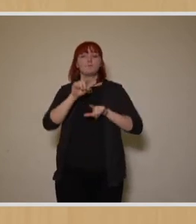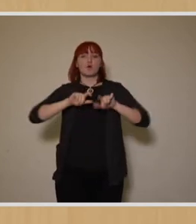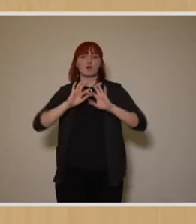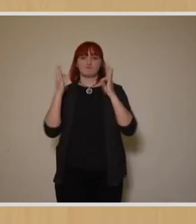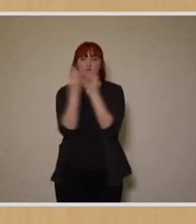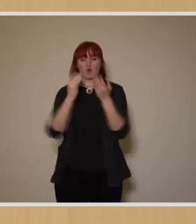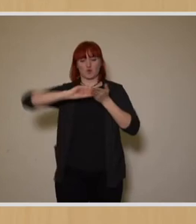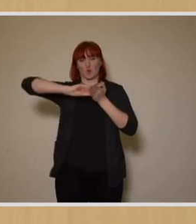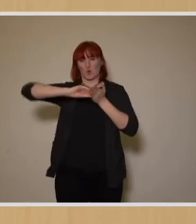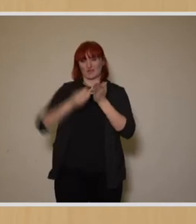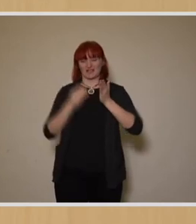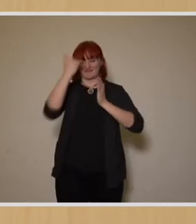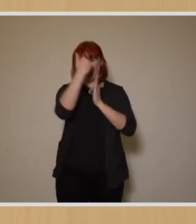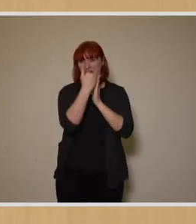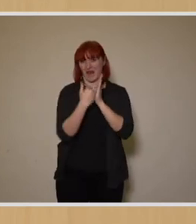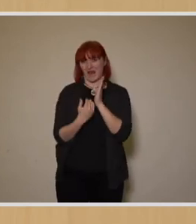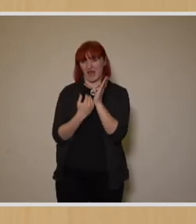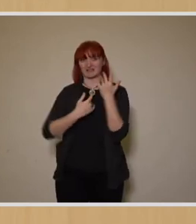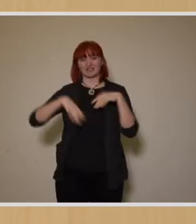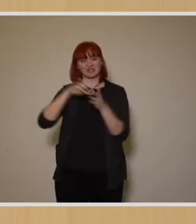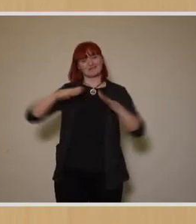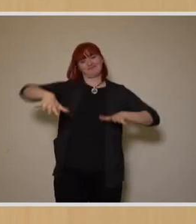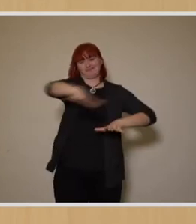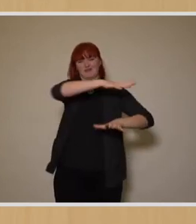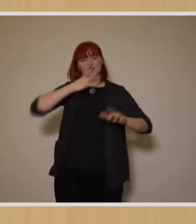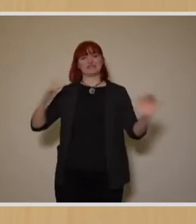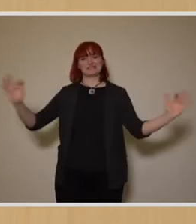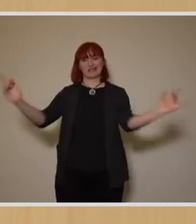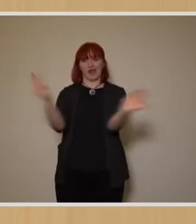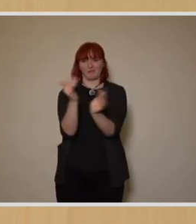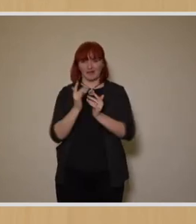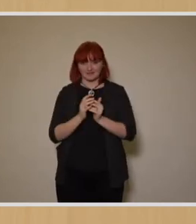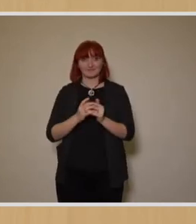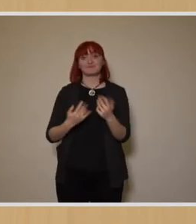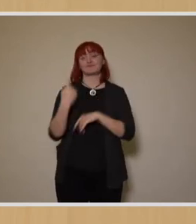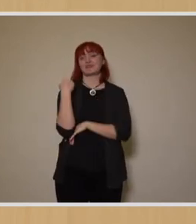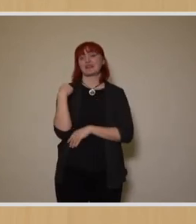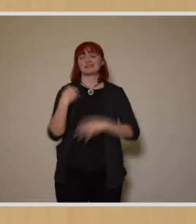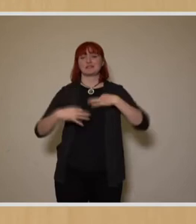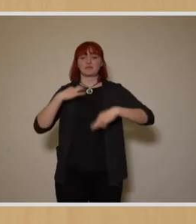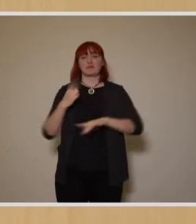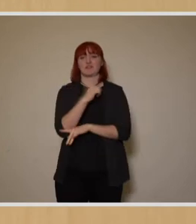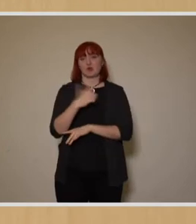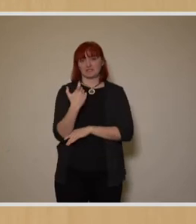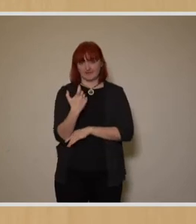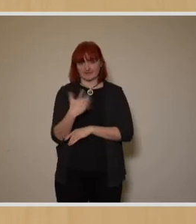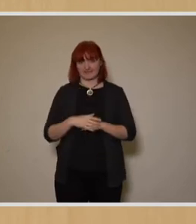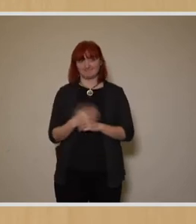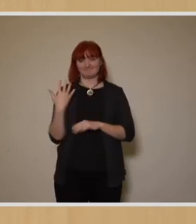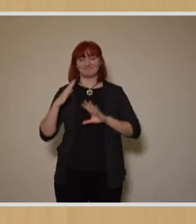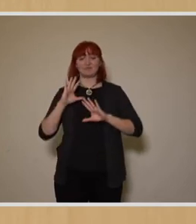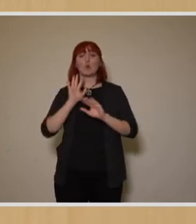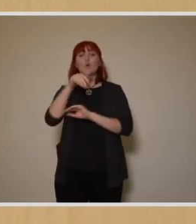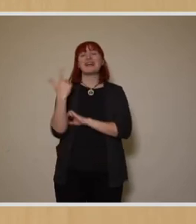des Sachsenbades als stadtweites Anliegen zu sammeln. Im September 2020 hatten wir über